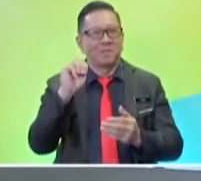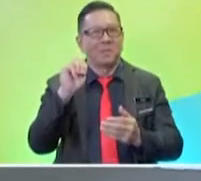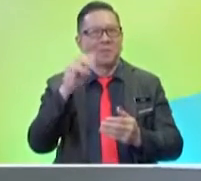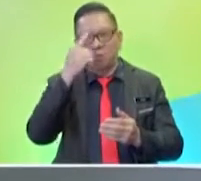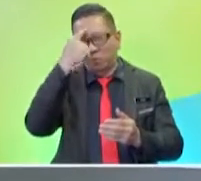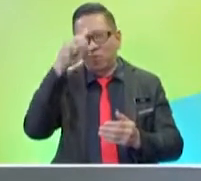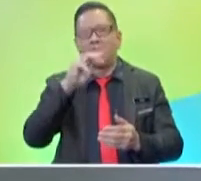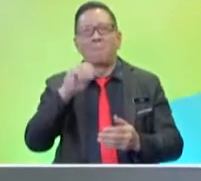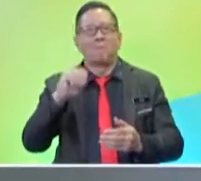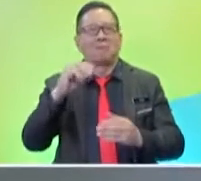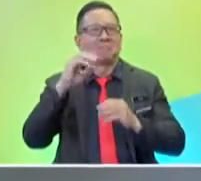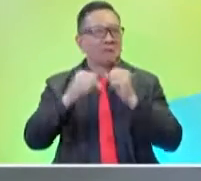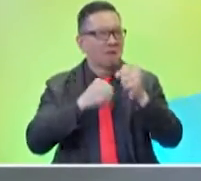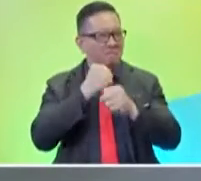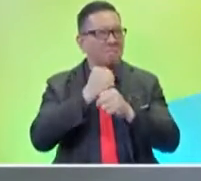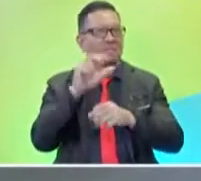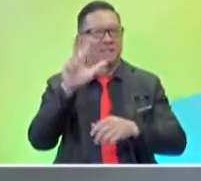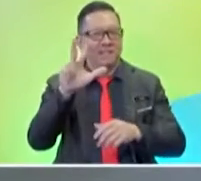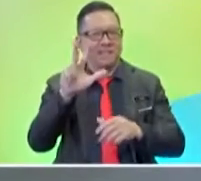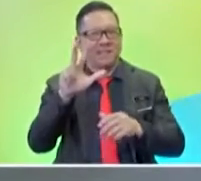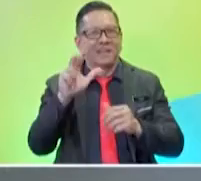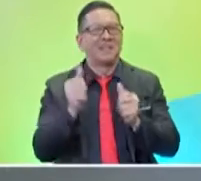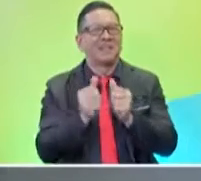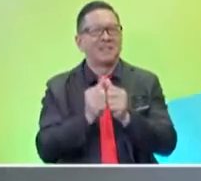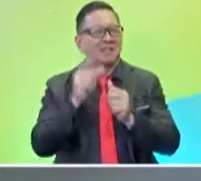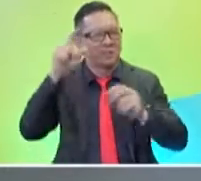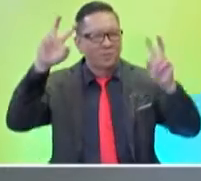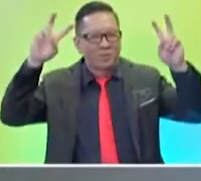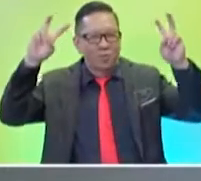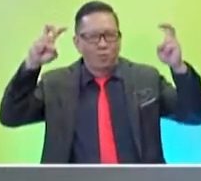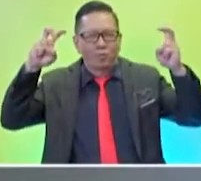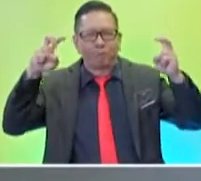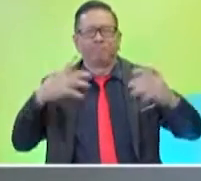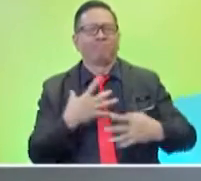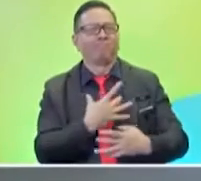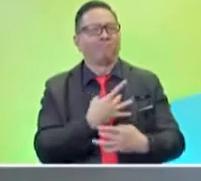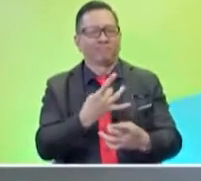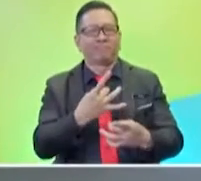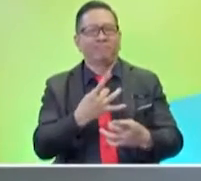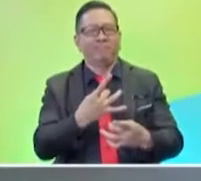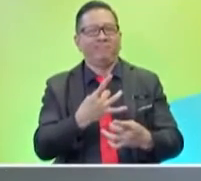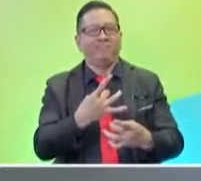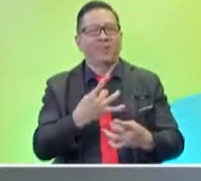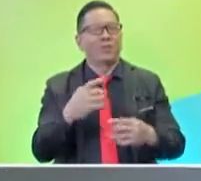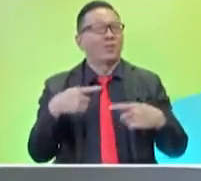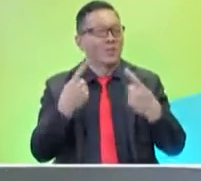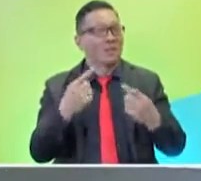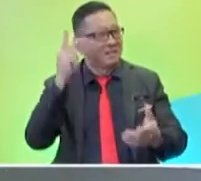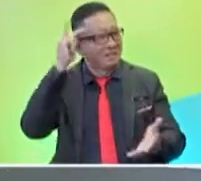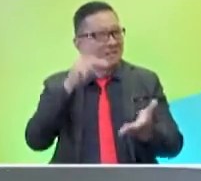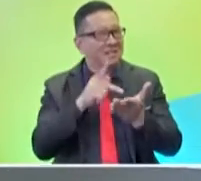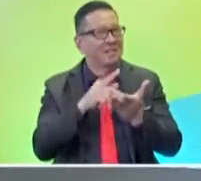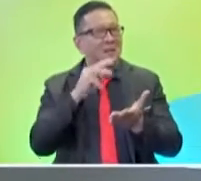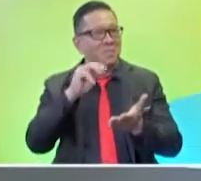untuk murid-murid tahun 3 dengan satu topik yang cukup menarik. Tetapi sebelum itu, jom kita berkenalan dengan